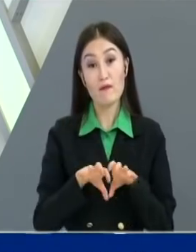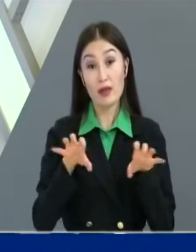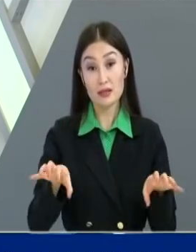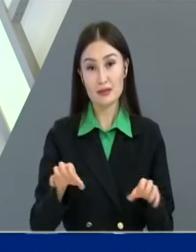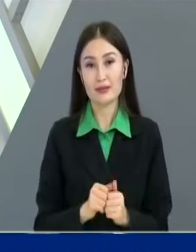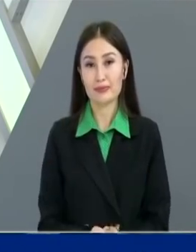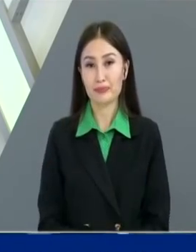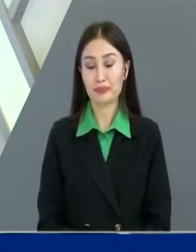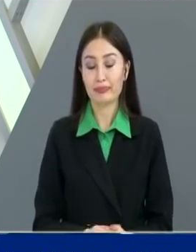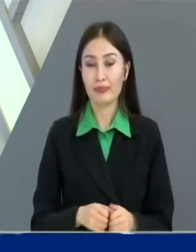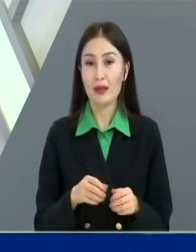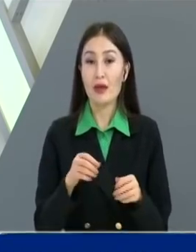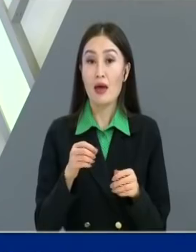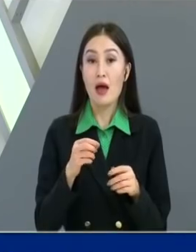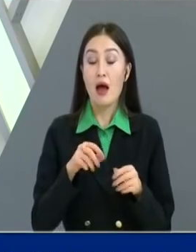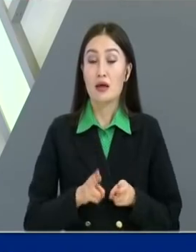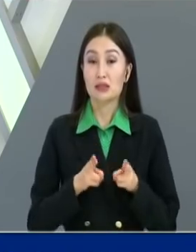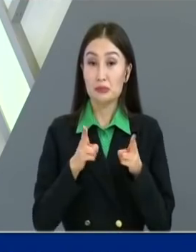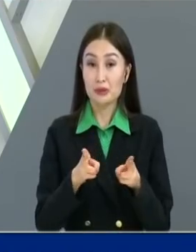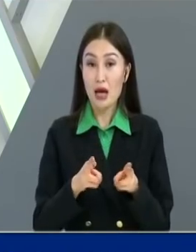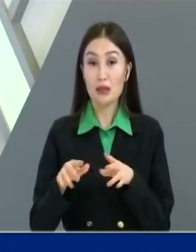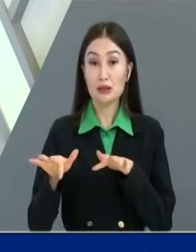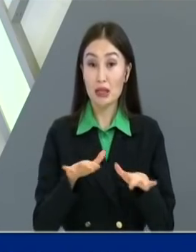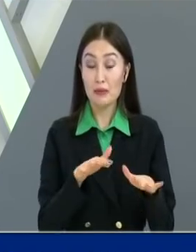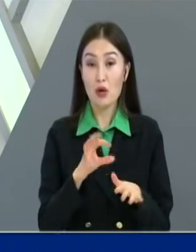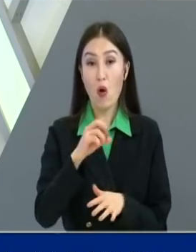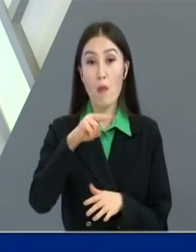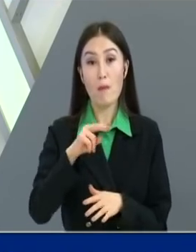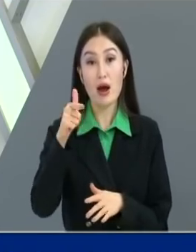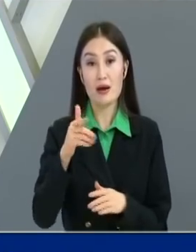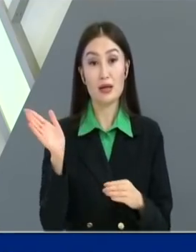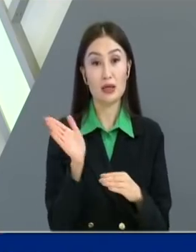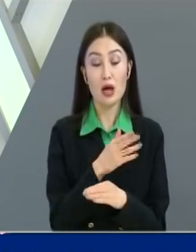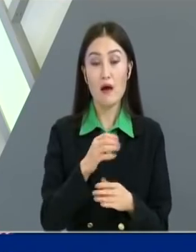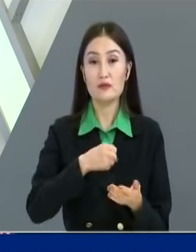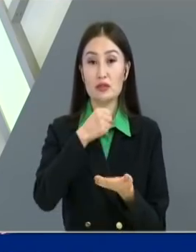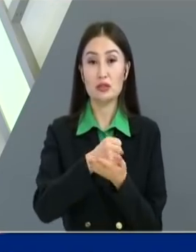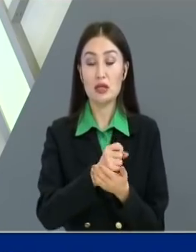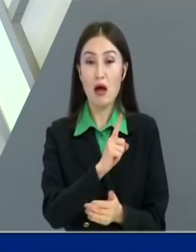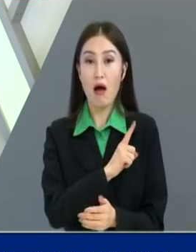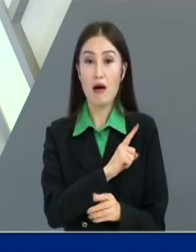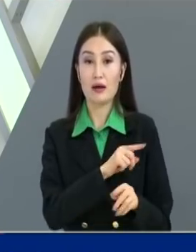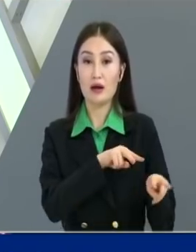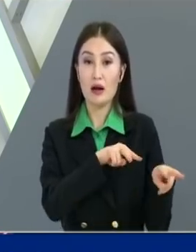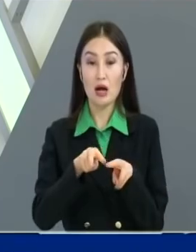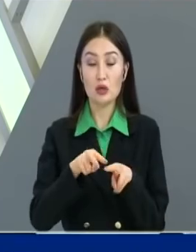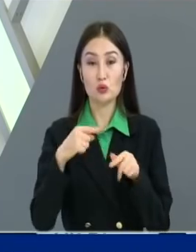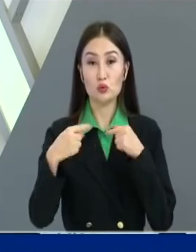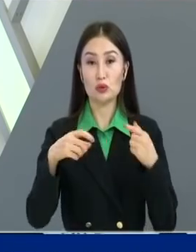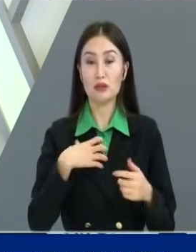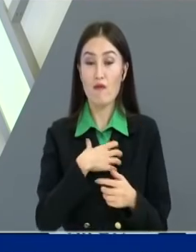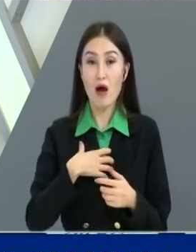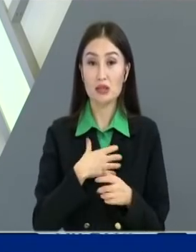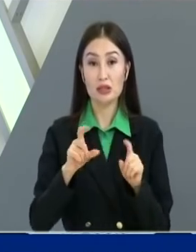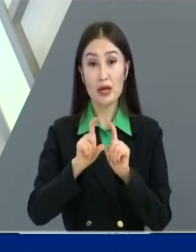госвласти. Нейтрализовать деятельность криминальных элементов и ОПГ, взять под усиленную охрану стратегические и другие важные объекты,